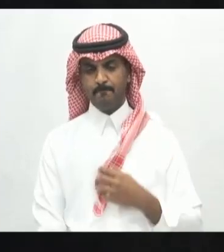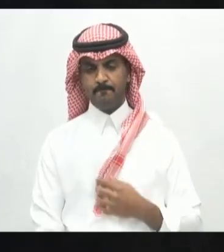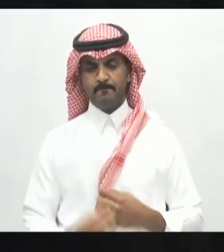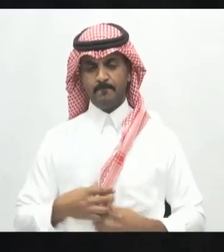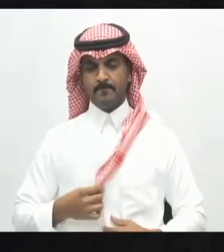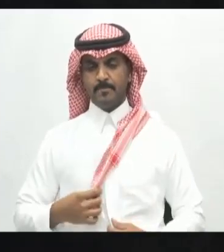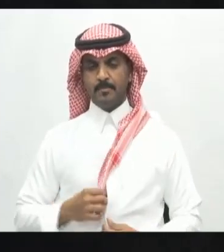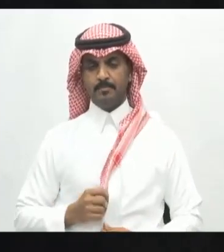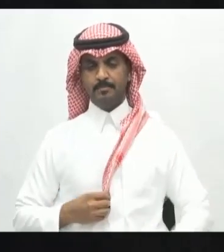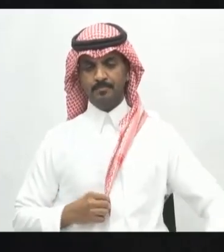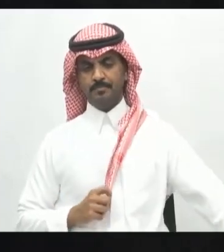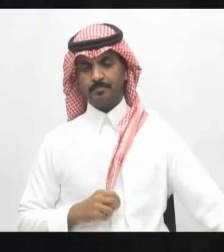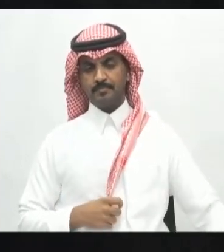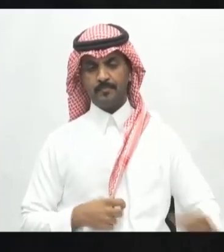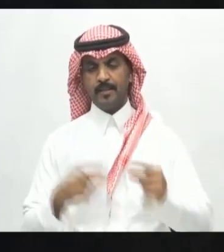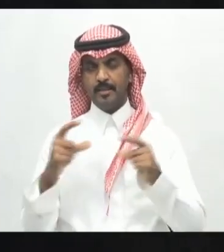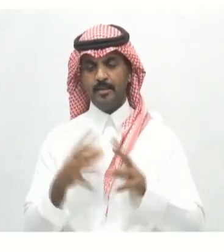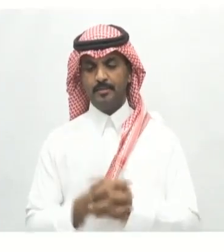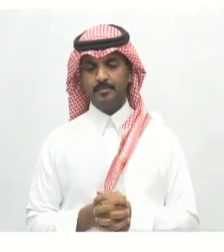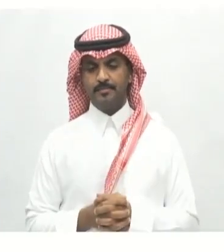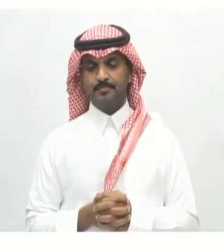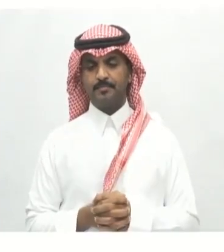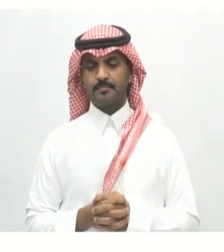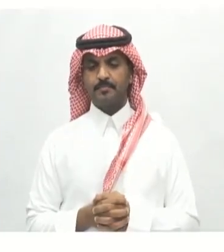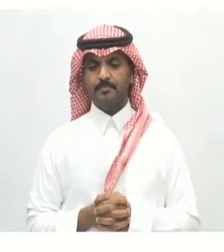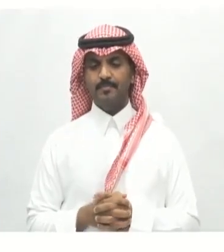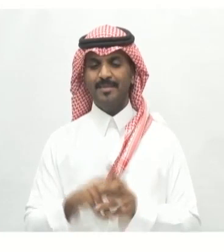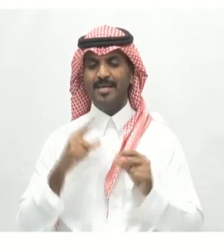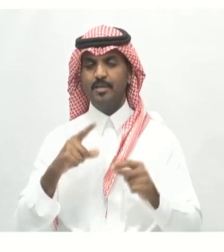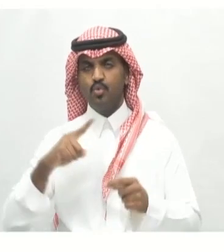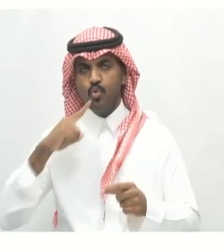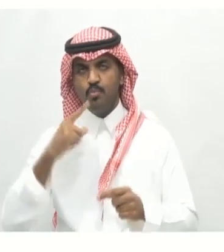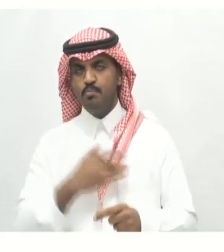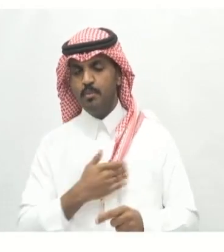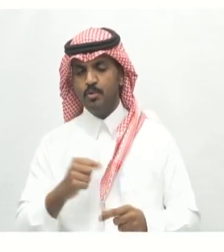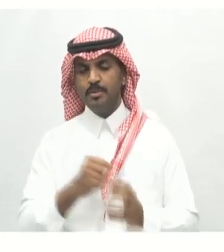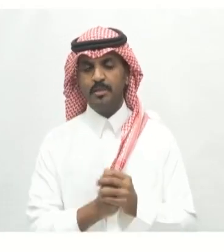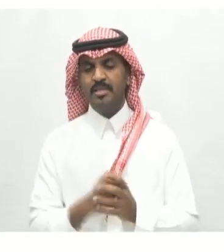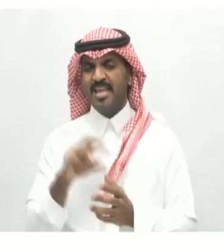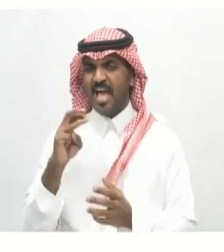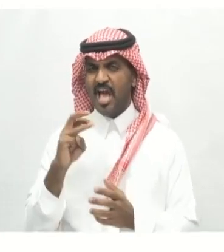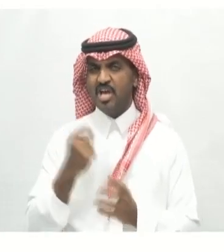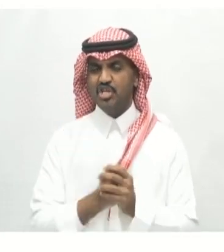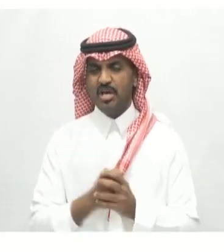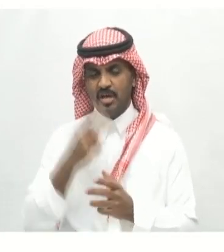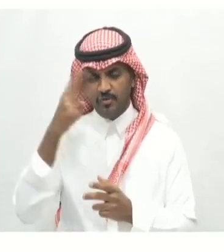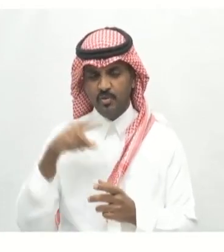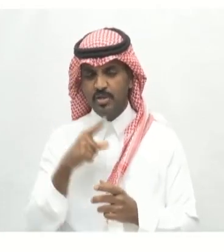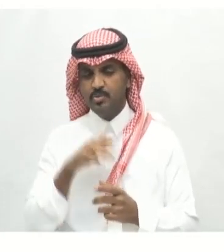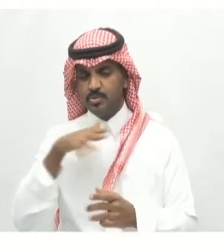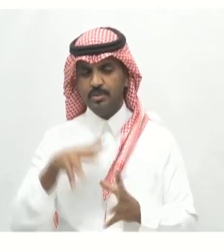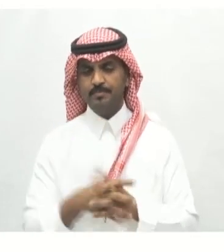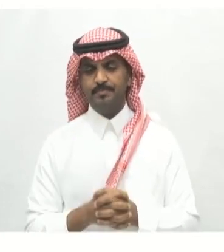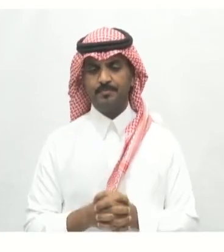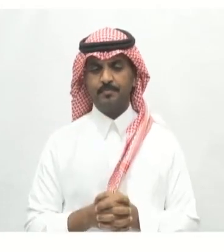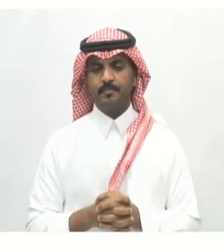ادله على ما ذكرنا الدليل الاول حديث ام المؤمنين عائشه رضي الله عنها عن النبي صلى الله عليه